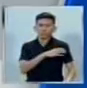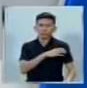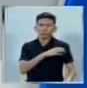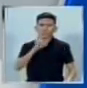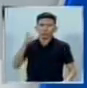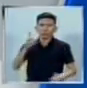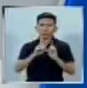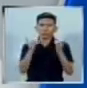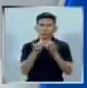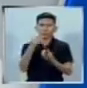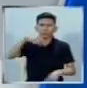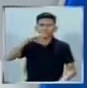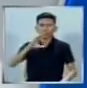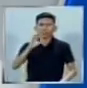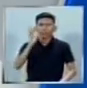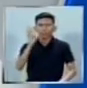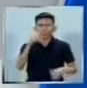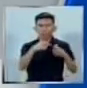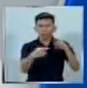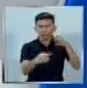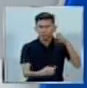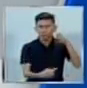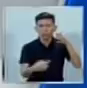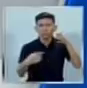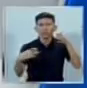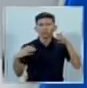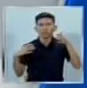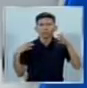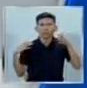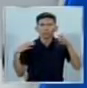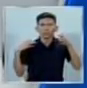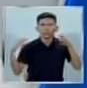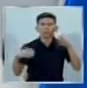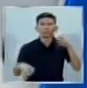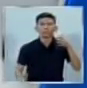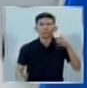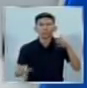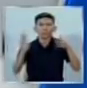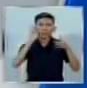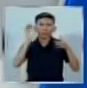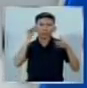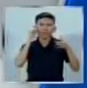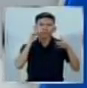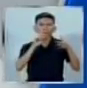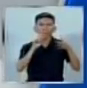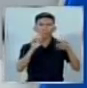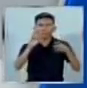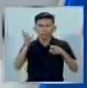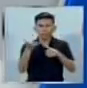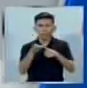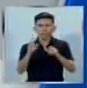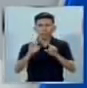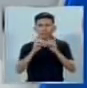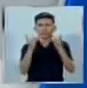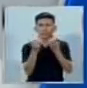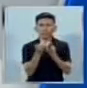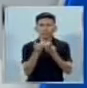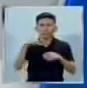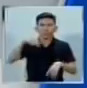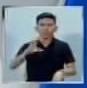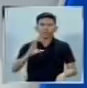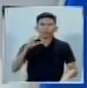at yung anim na konsehal doon sa naturang distrito. Sa si Bong Suntay naman ay sa ika-apat na distrito ng Quezon City para sa